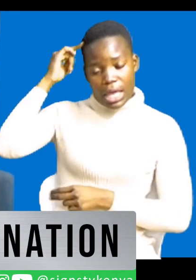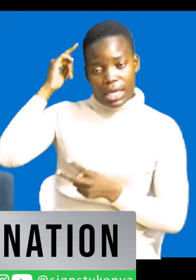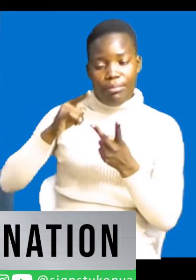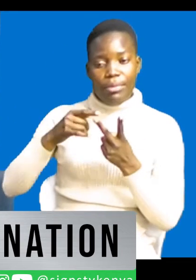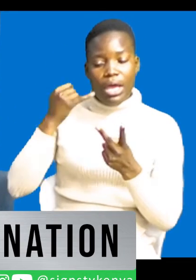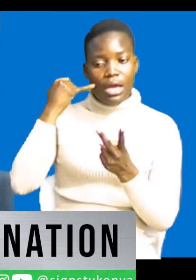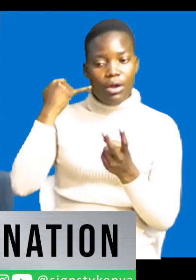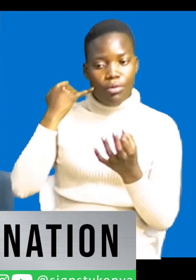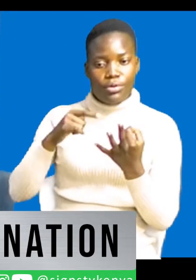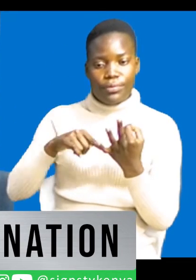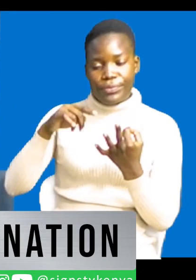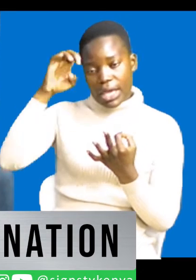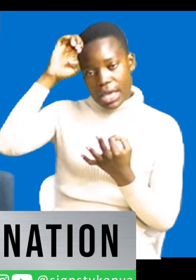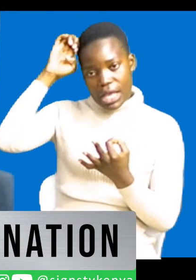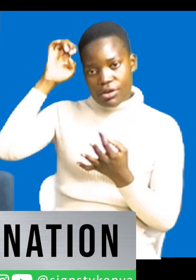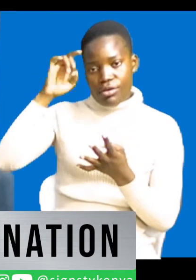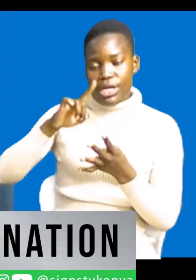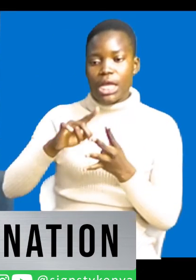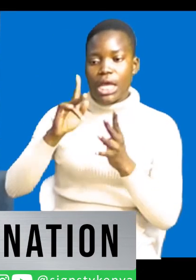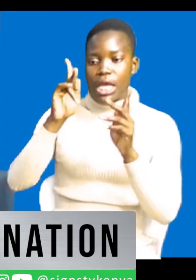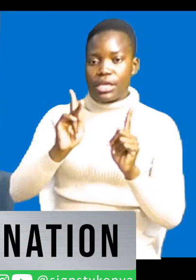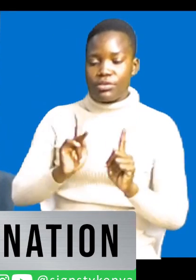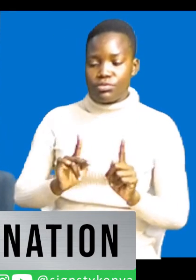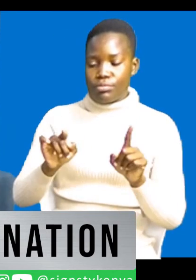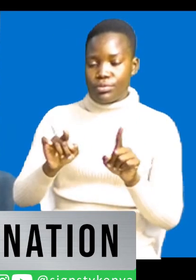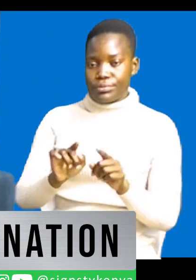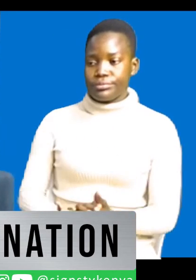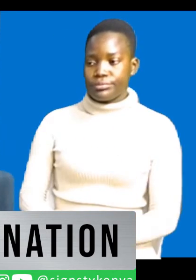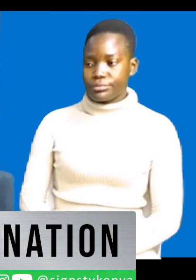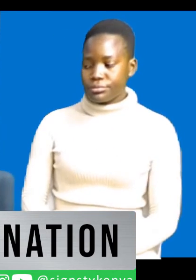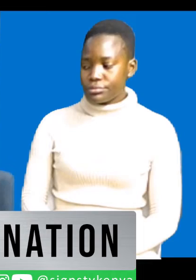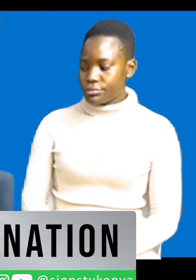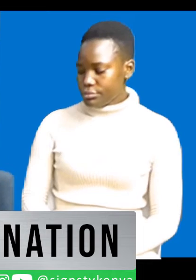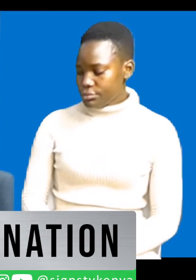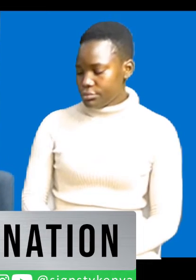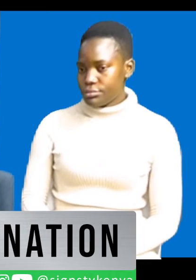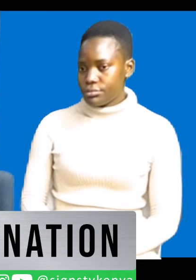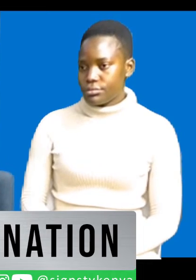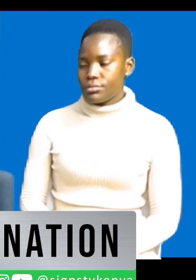Nakuru, kuja Eldoret, kuja Kisumu, kuja Nakuru. But